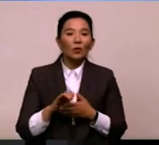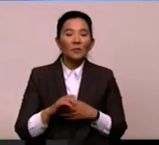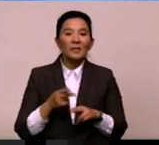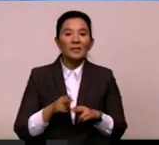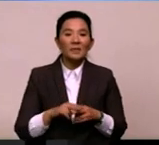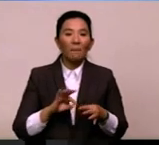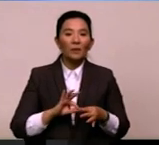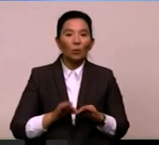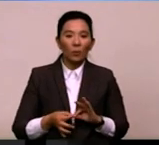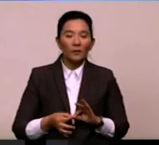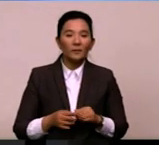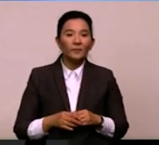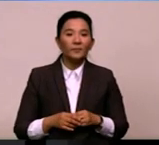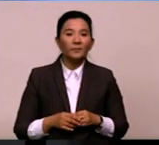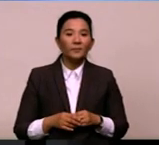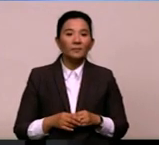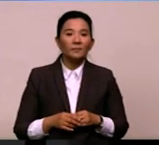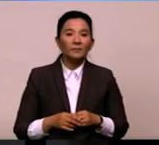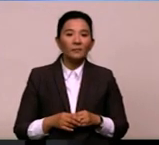этим подробнее.